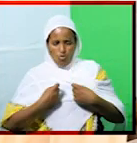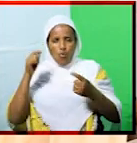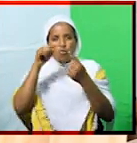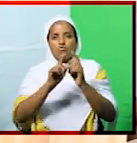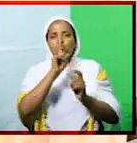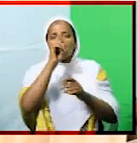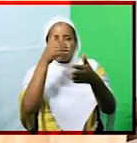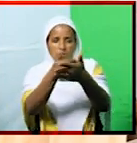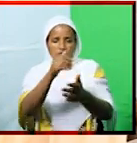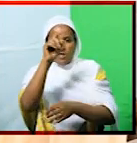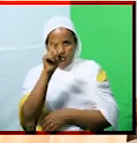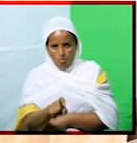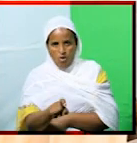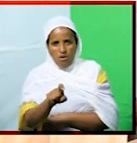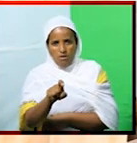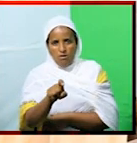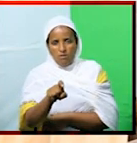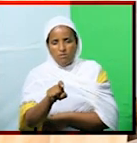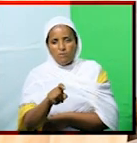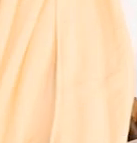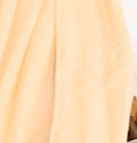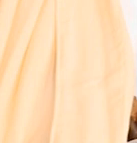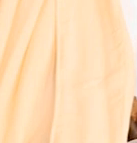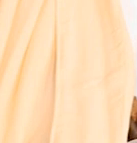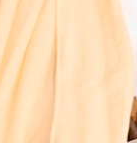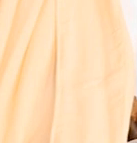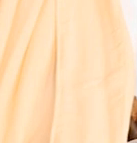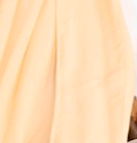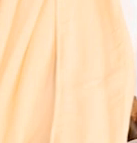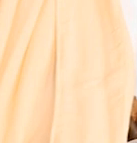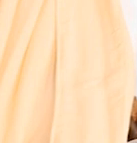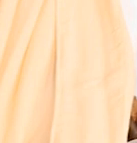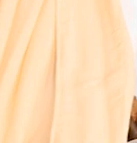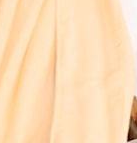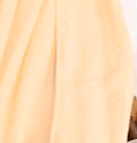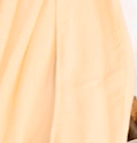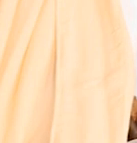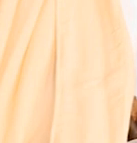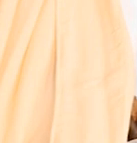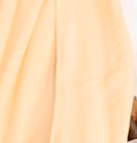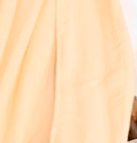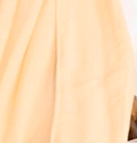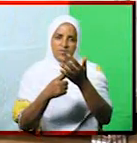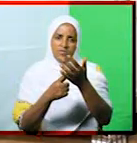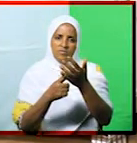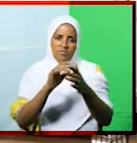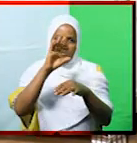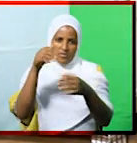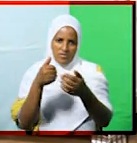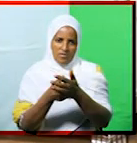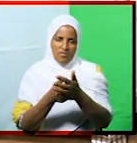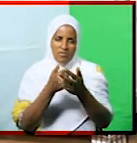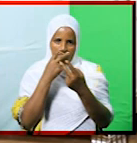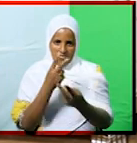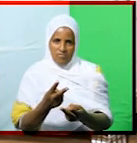እውነቱ ሊደርስ ይገባዋል። እግዚአብሔር ይስጥልን። እንግዲህ ይህንን መሸጋገር ያድርገን። ይህን ጥያቄ ይህንን ካየ ነው ብዙዎች ከቤተ